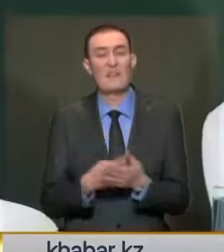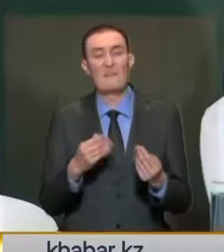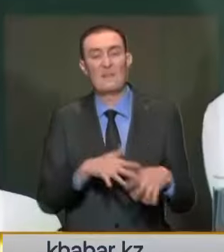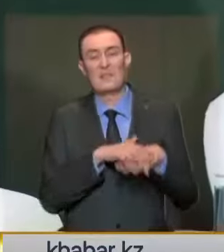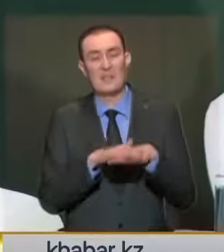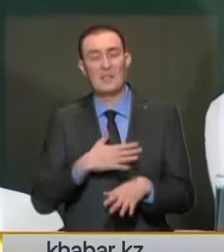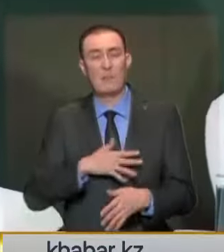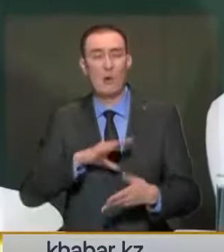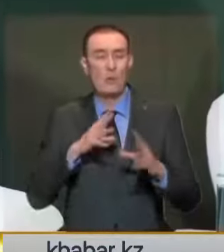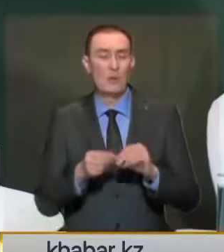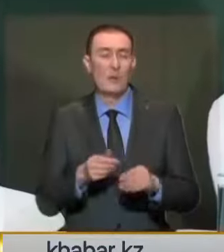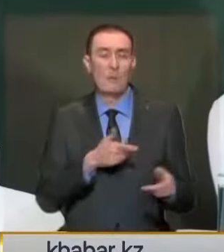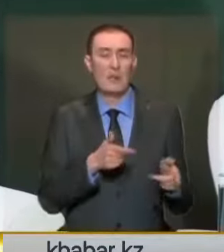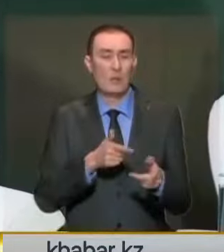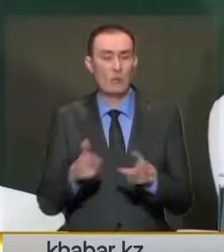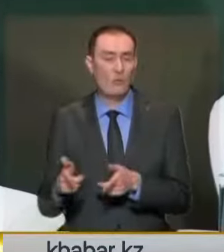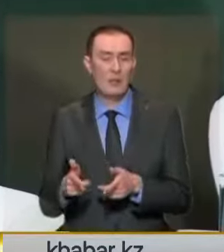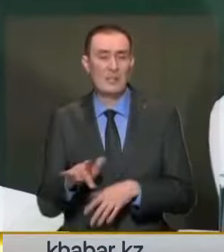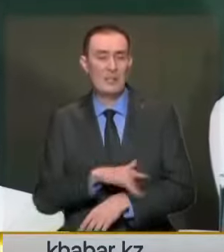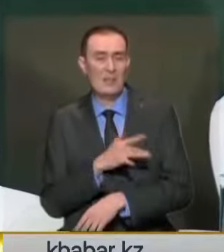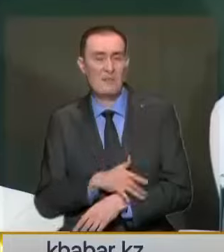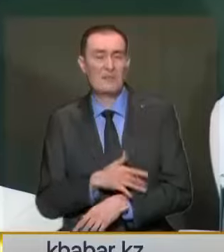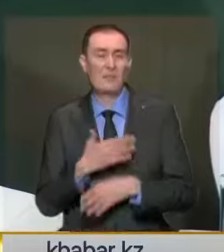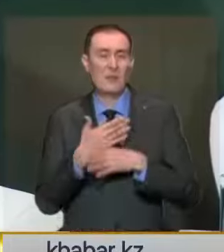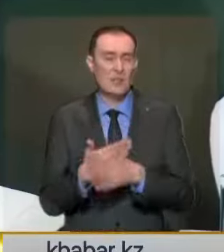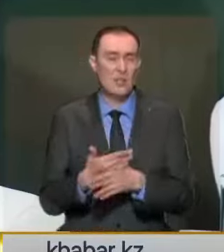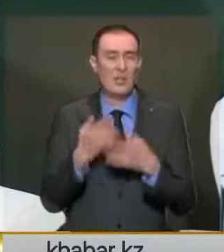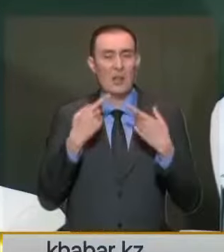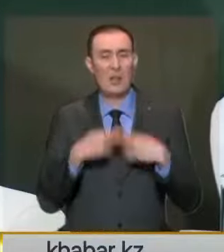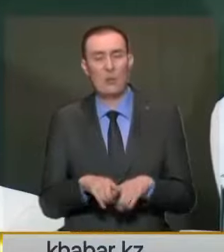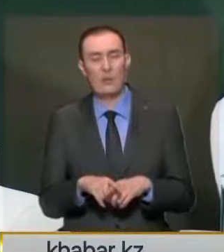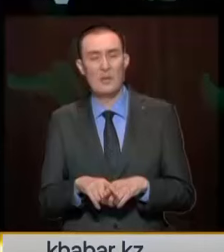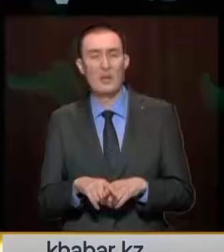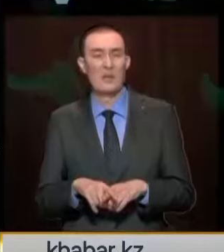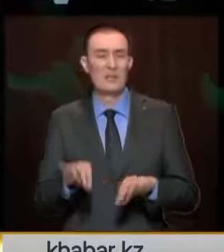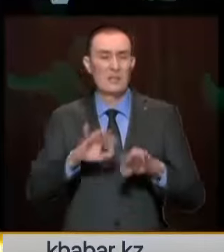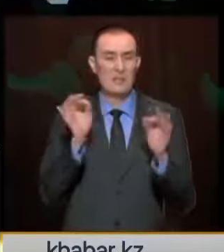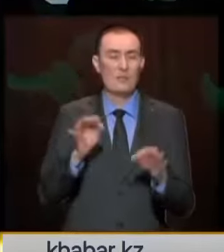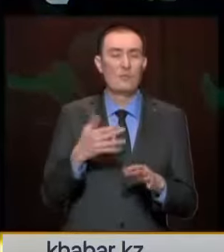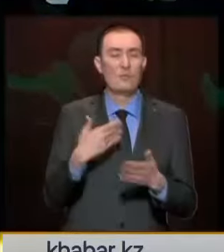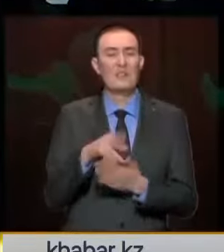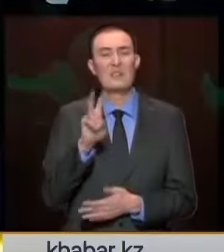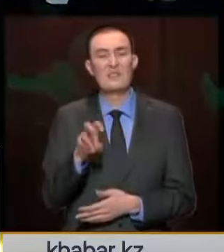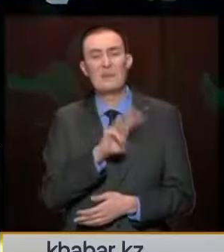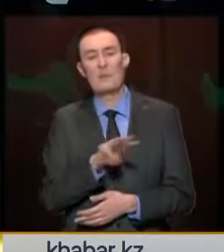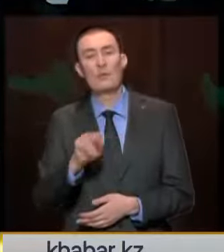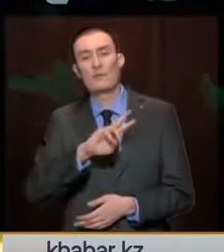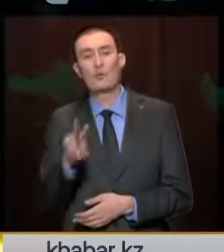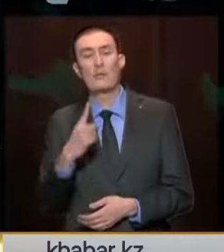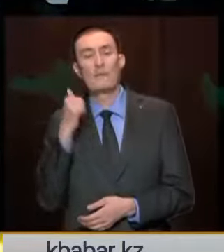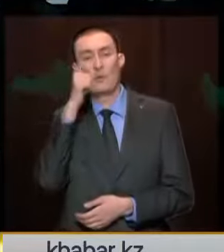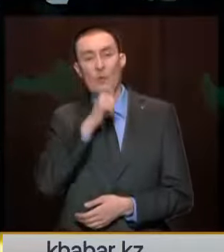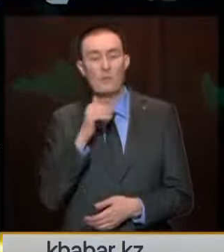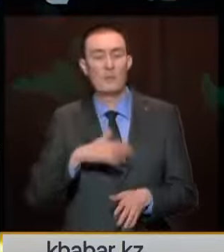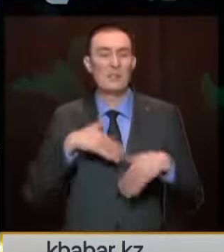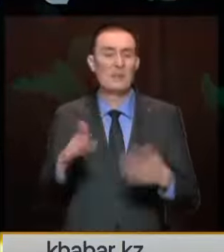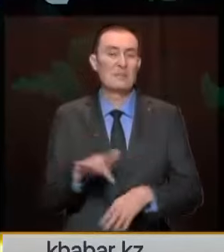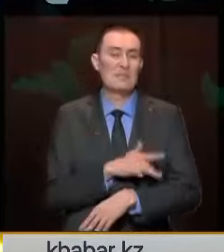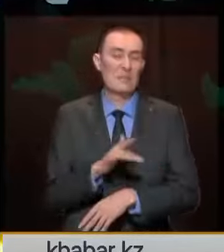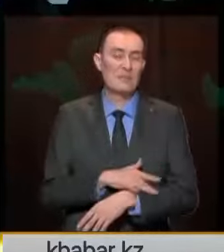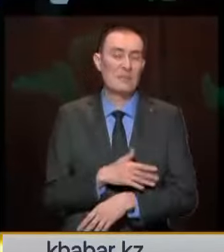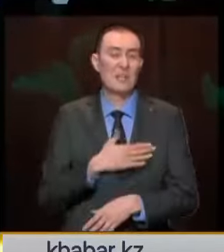Нам обходится разработка сервисов, их поддержка, технологии, дизайн около 200 миллионов долларов в год. Мы предоставляем сервисы